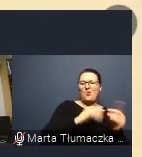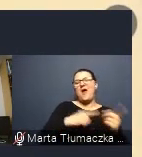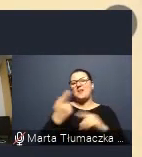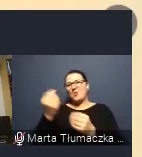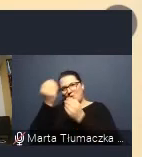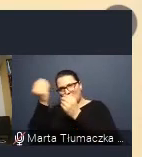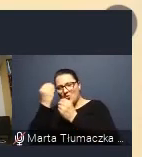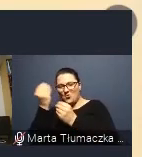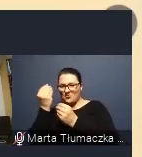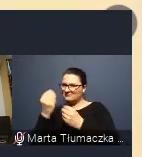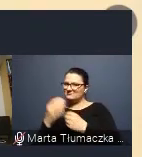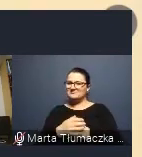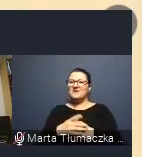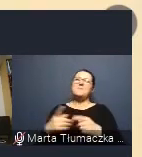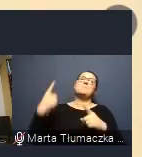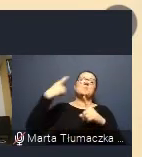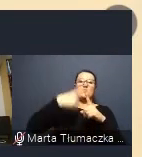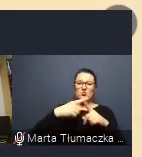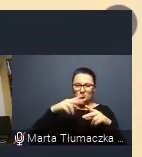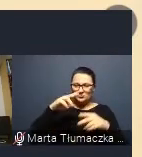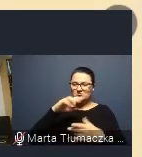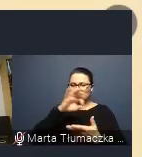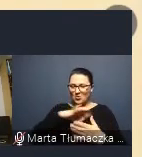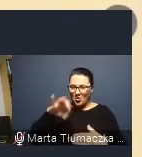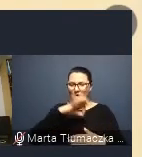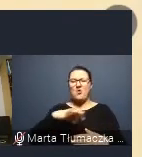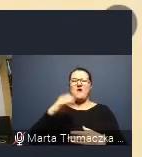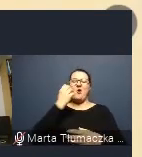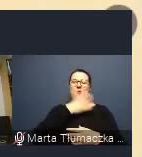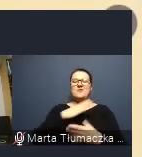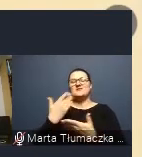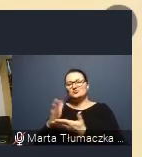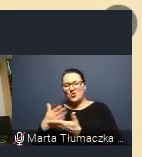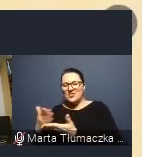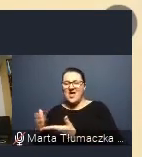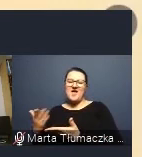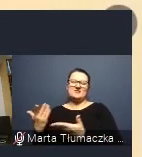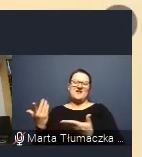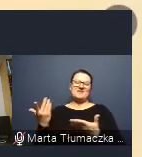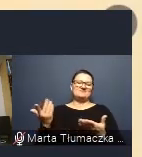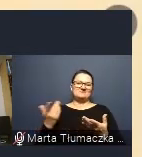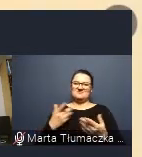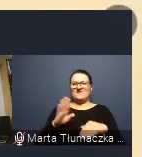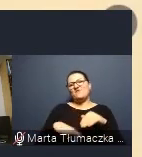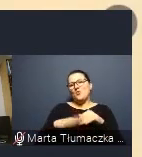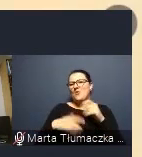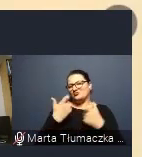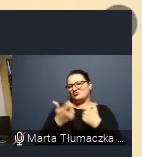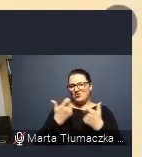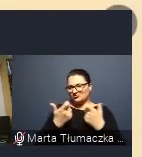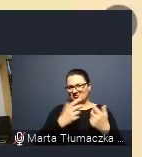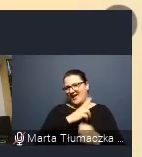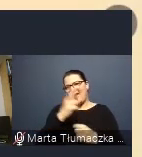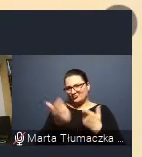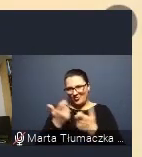tego oczywiście trzeba było ugotować obiad, posprzątać, no i takie wykonywać takie zwykłe po prostu czynności, które wykonuje każdy z